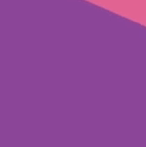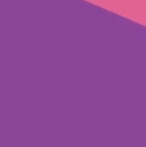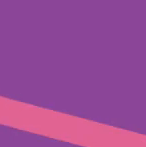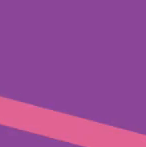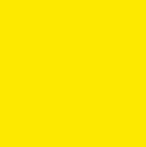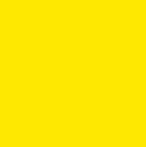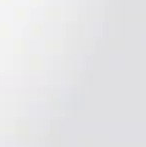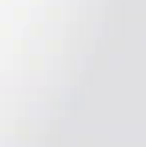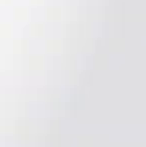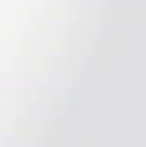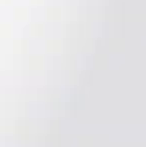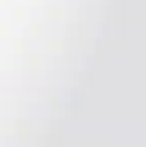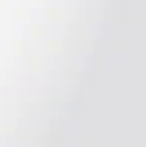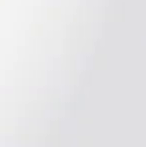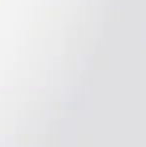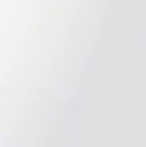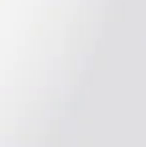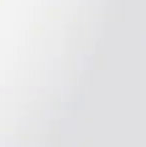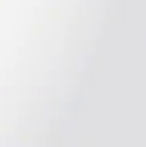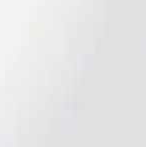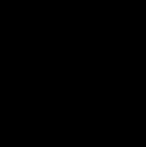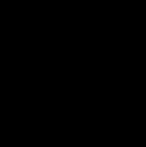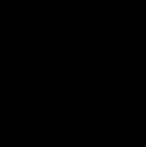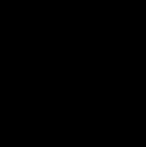Didik TV KPM.